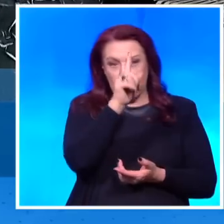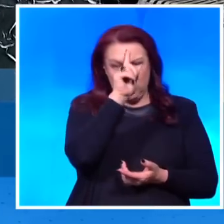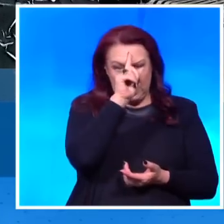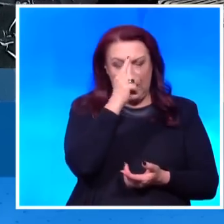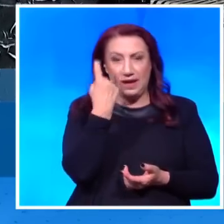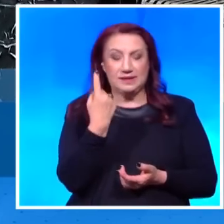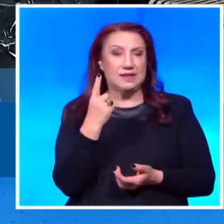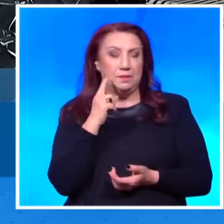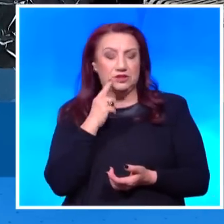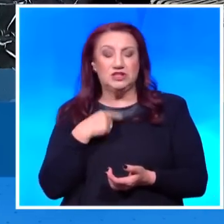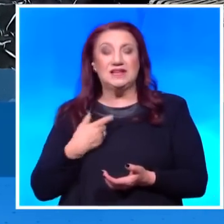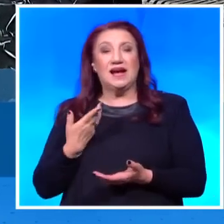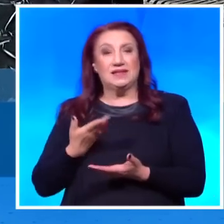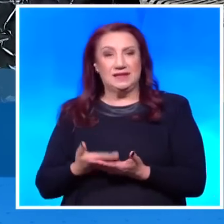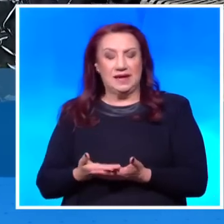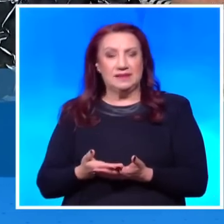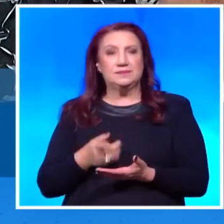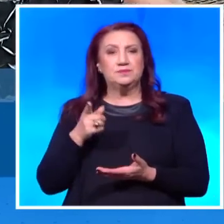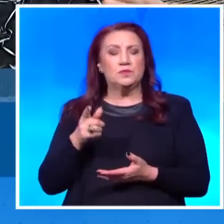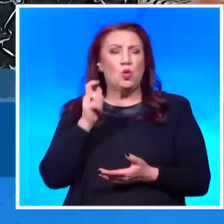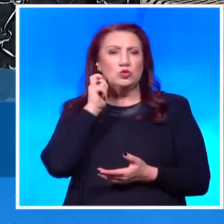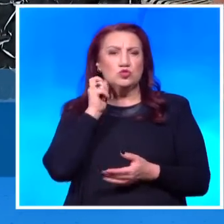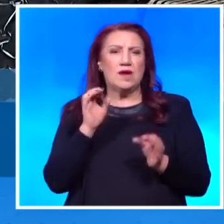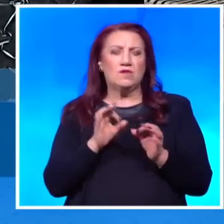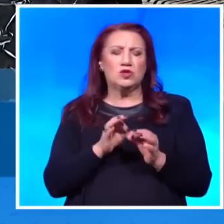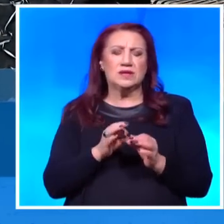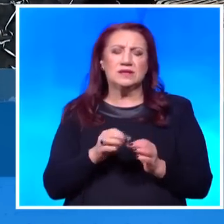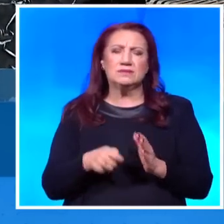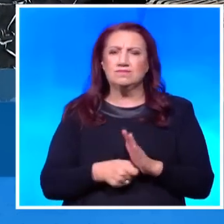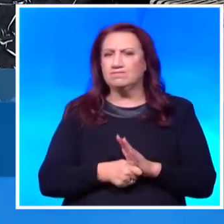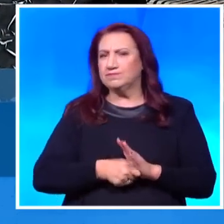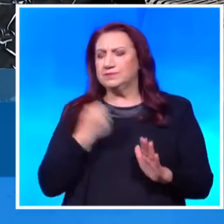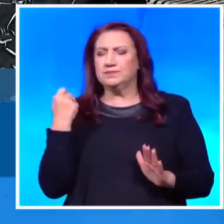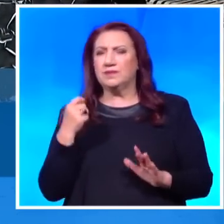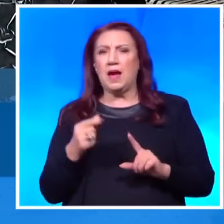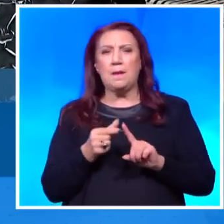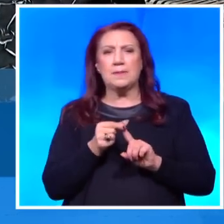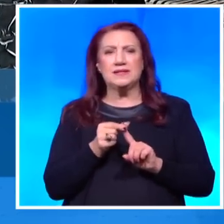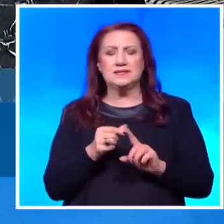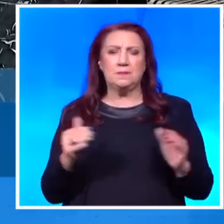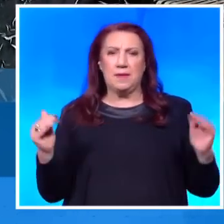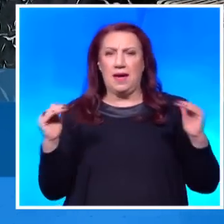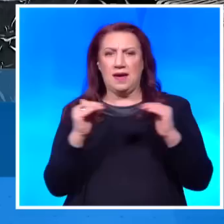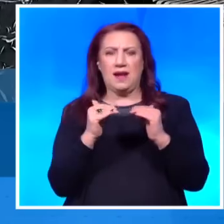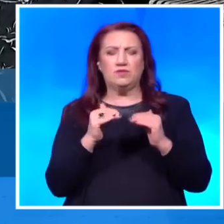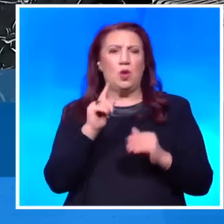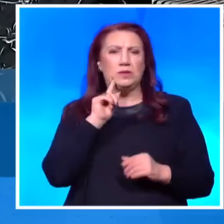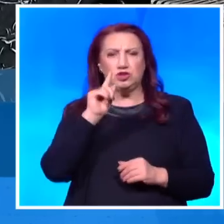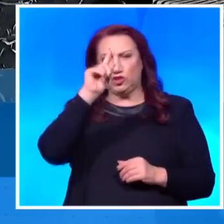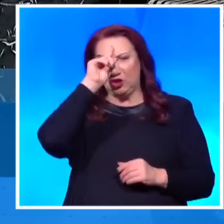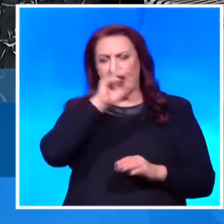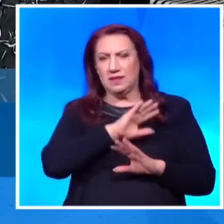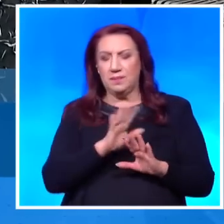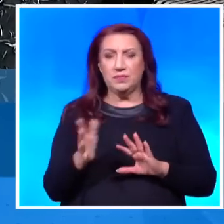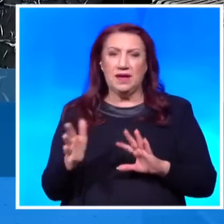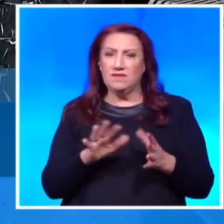Не е тайна, че Урсула фон дер Лайен държи стриктно да се спазва принципа на равнопоставеност на половете в екипа и че вероятно би